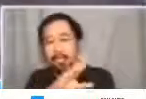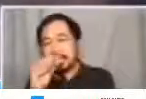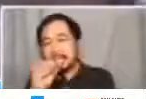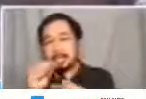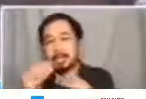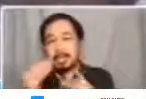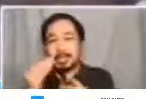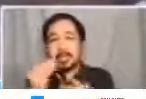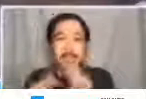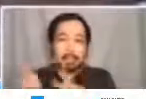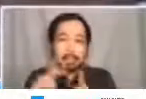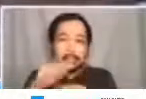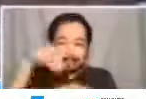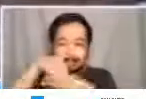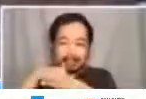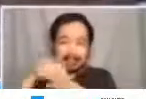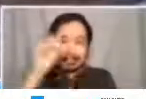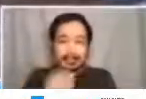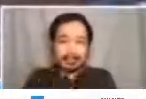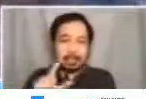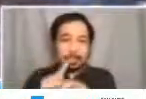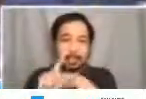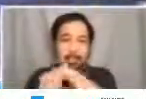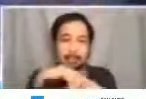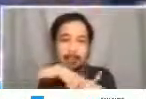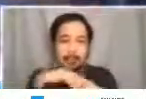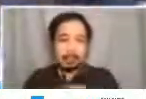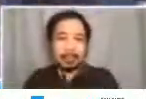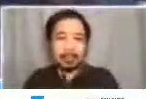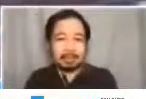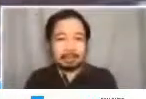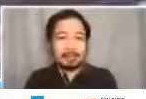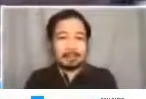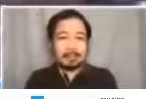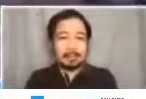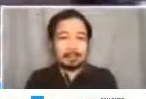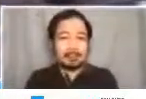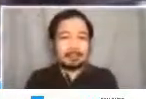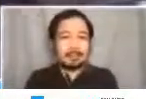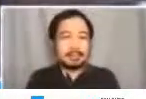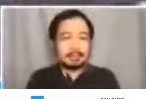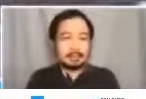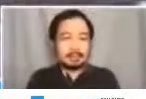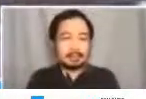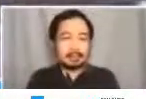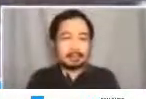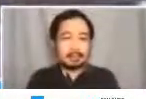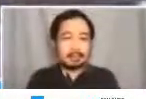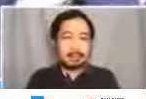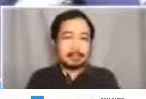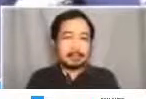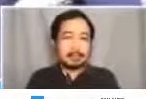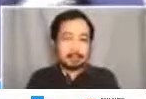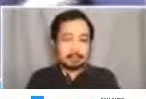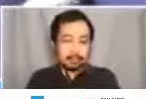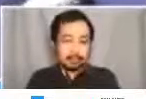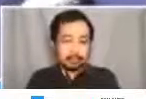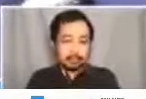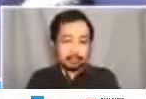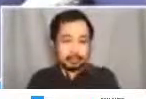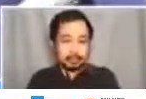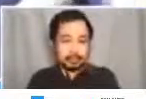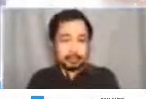skateboarding. Balik operasyon na rin kahapon ang mga malls sa lungsod. Bawat kliyenteng papasok ay kinakailangang makuhanan ng